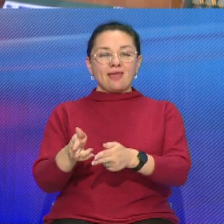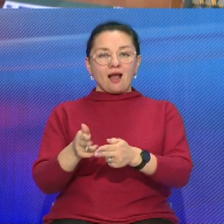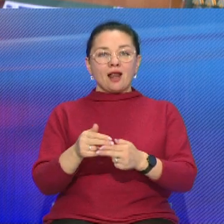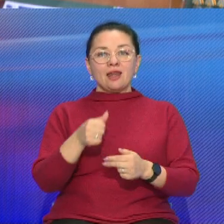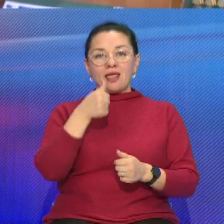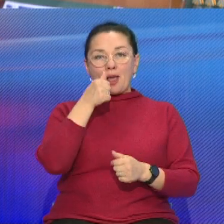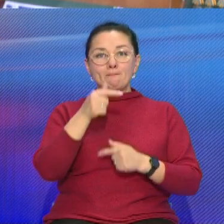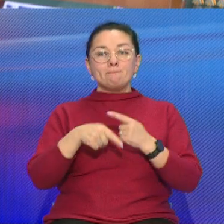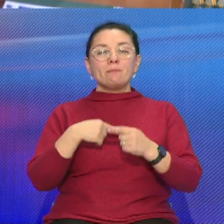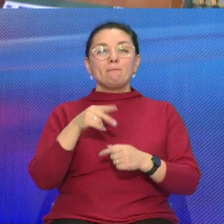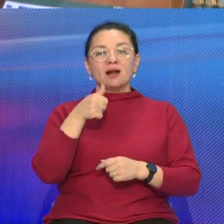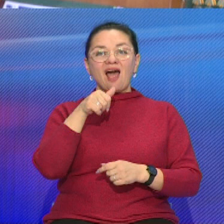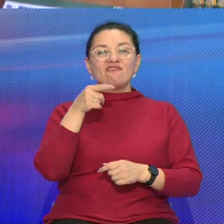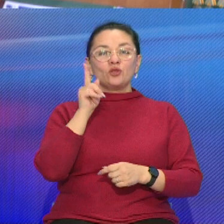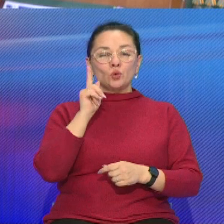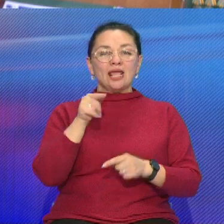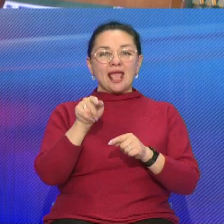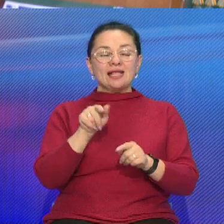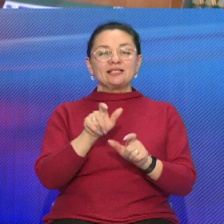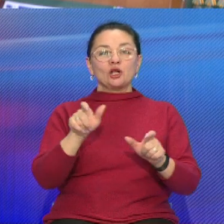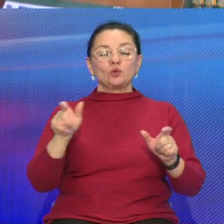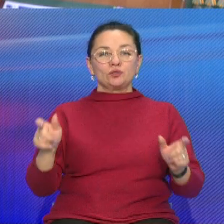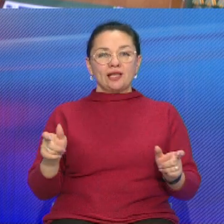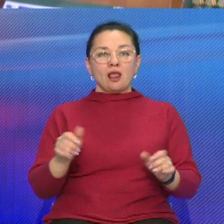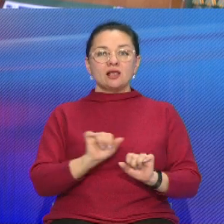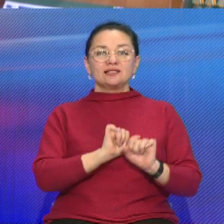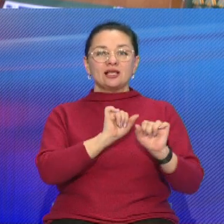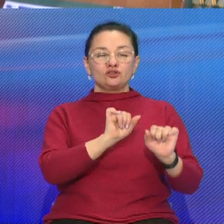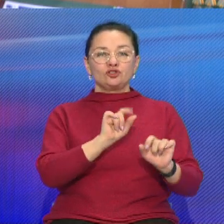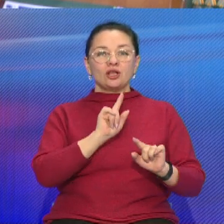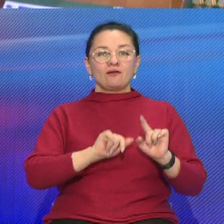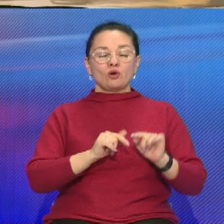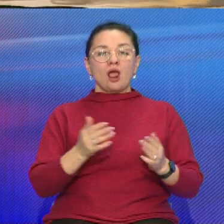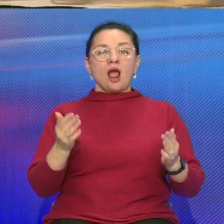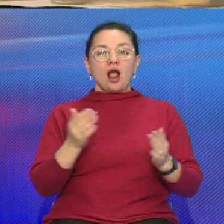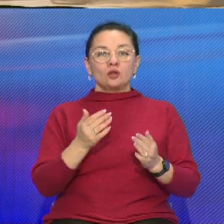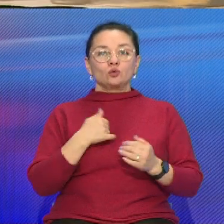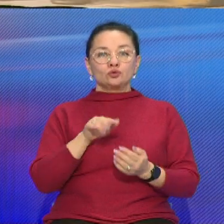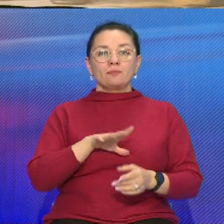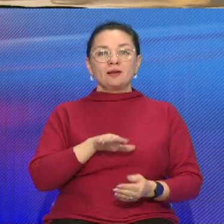правнуки этих людей, этих защитников Отечества, которые вот эксгумировали их останки.